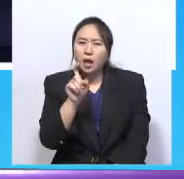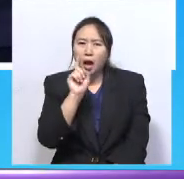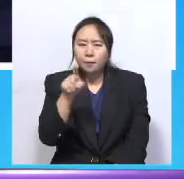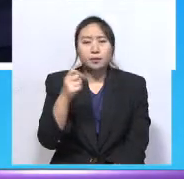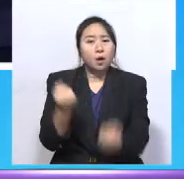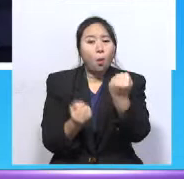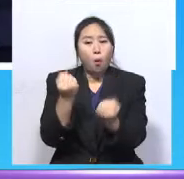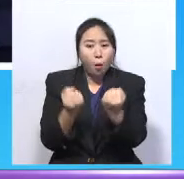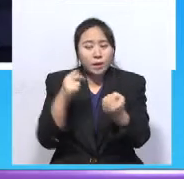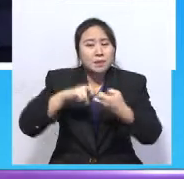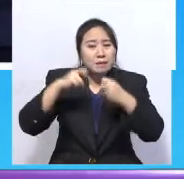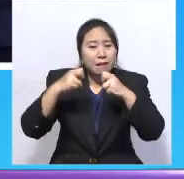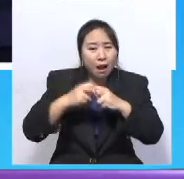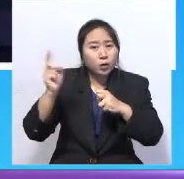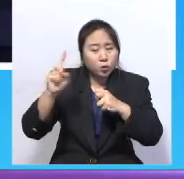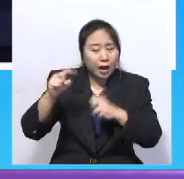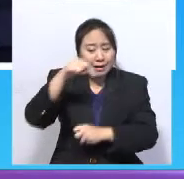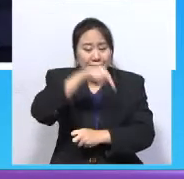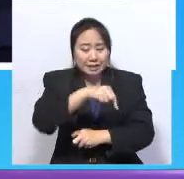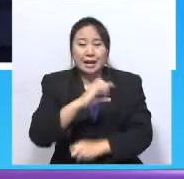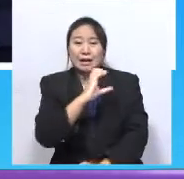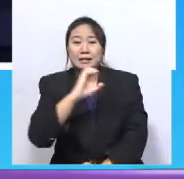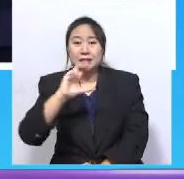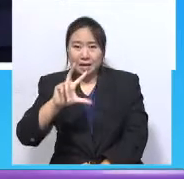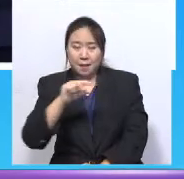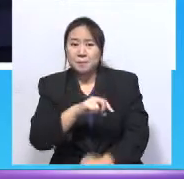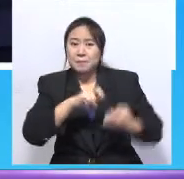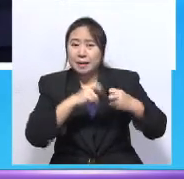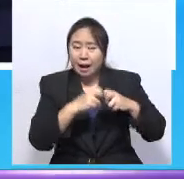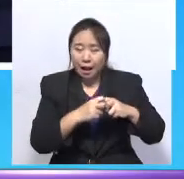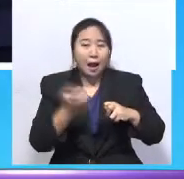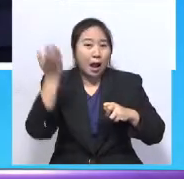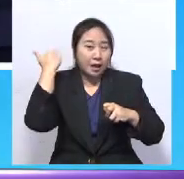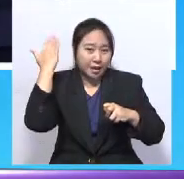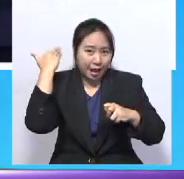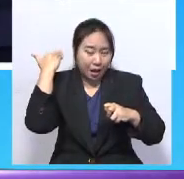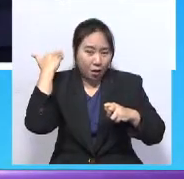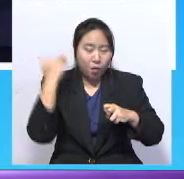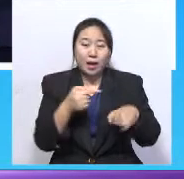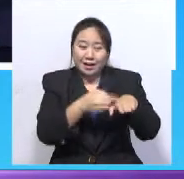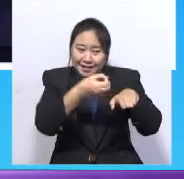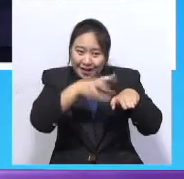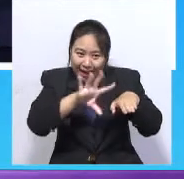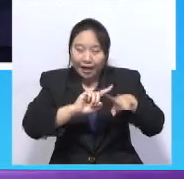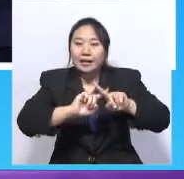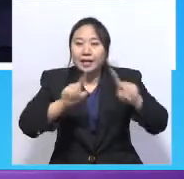อนที่มีปัญหาก็คืออยู่ที่ท่าเรือ C3เนี่ยตอนนั้นเสียหายแต่ว่ายังเอารถออกได้ถูกไหม